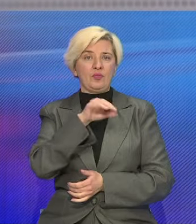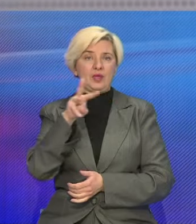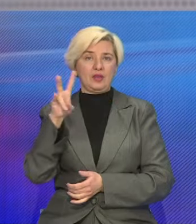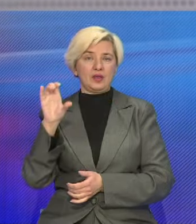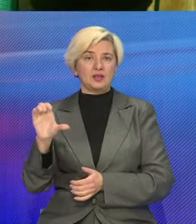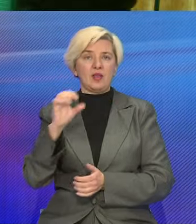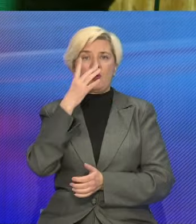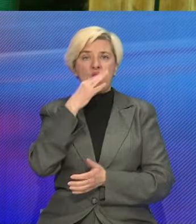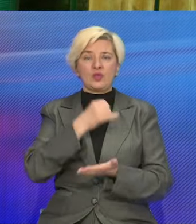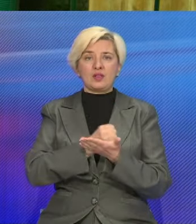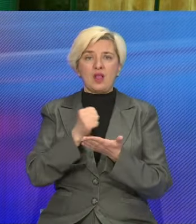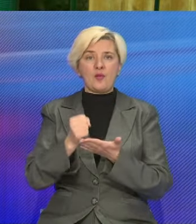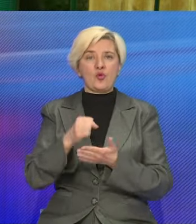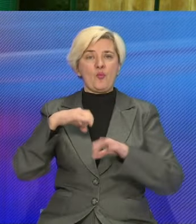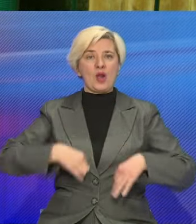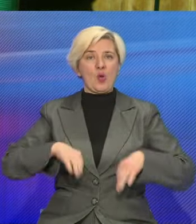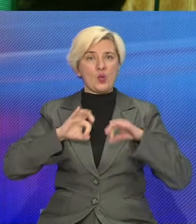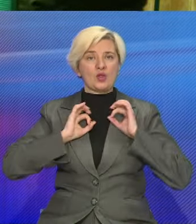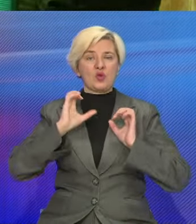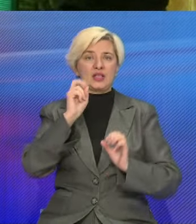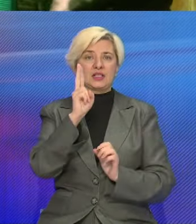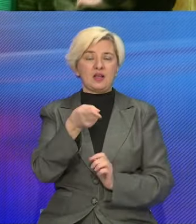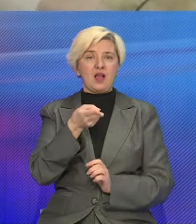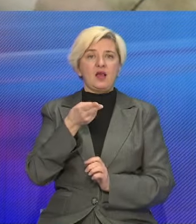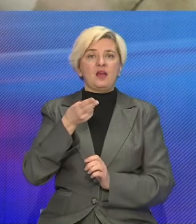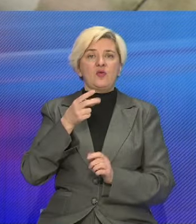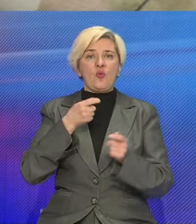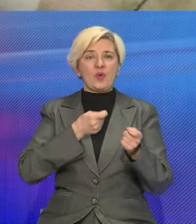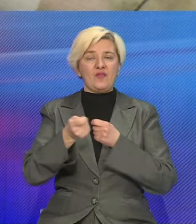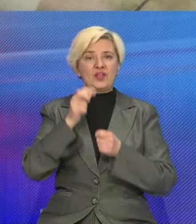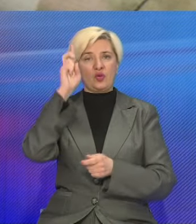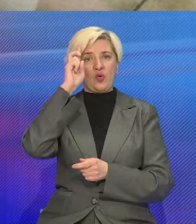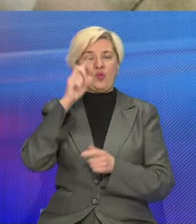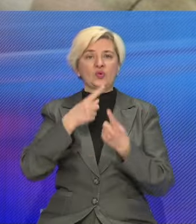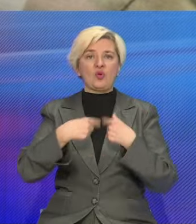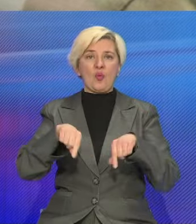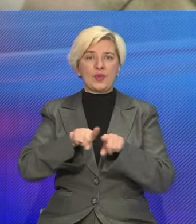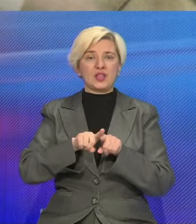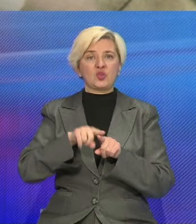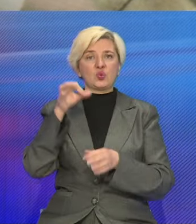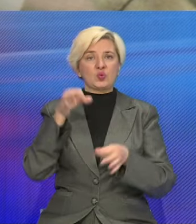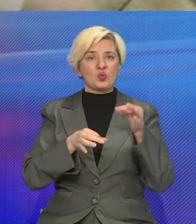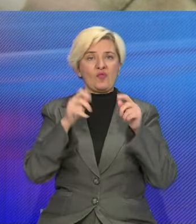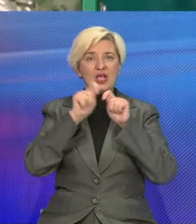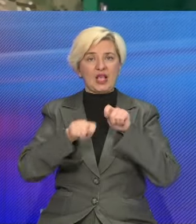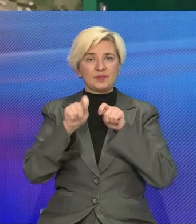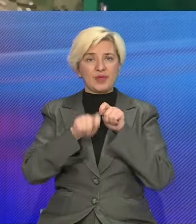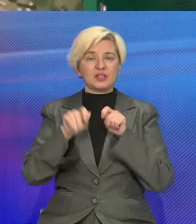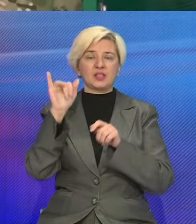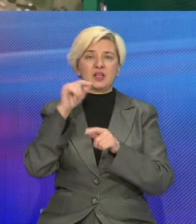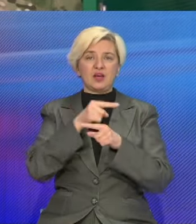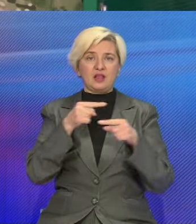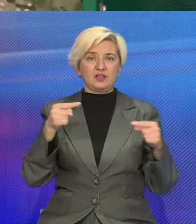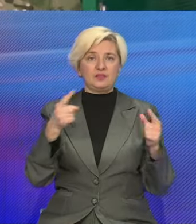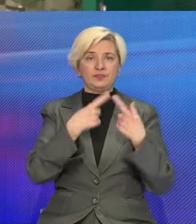регіональній митній прокуратурі, СК, управління Державного комітету судових експертиз і інших ведомствів і структур. Змагалася за